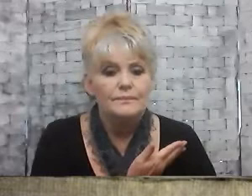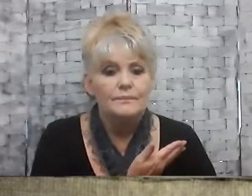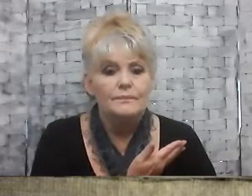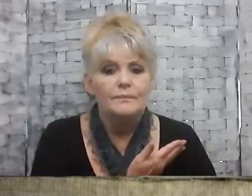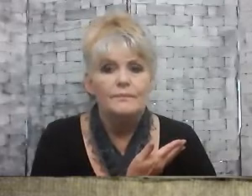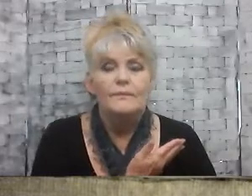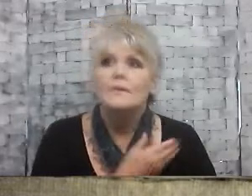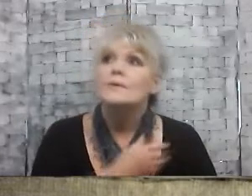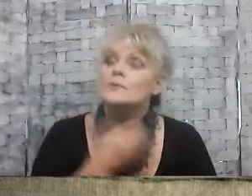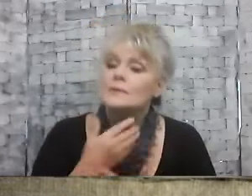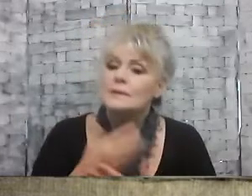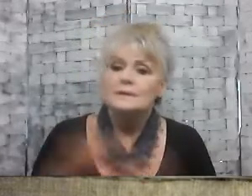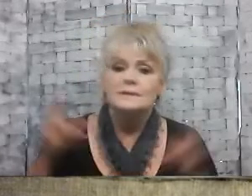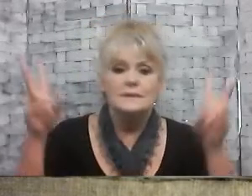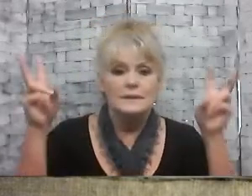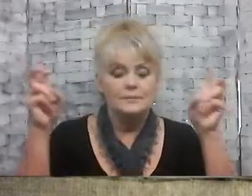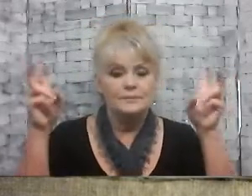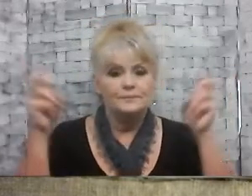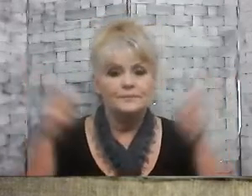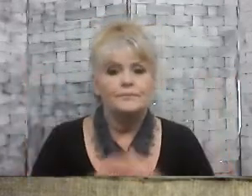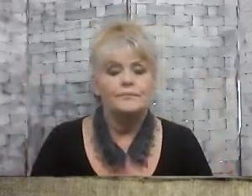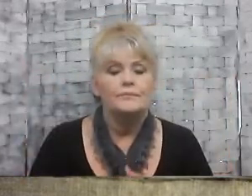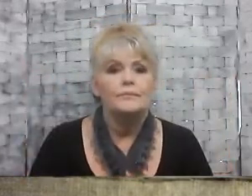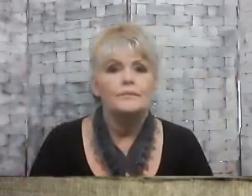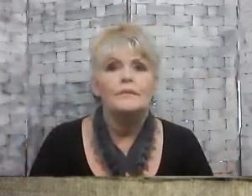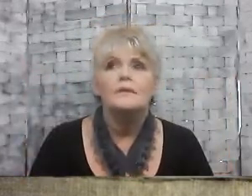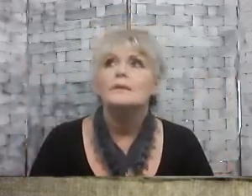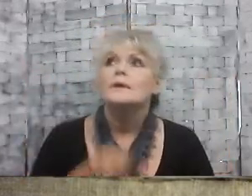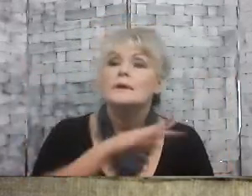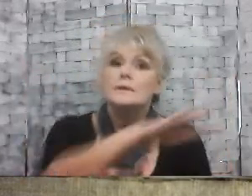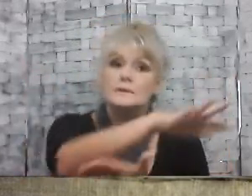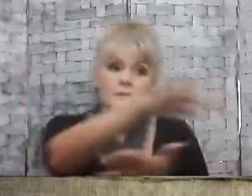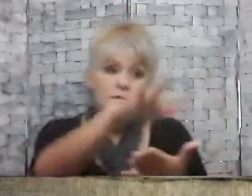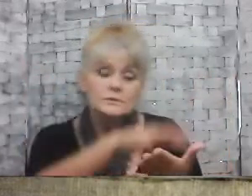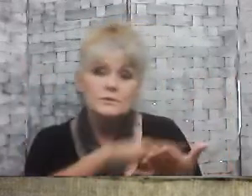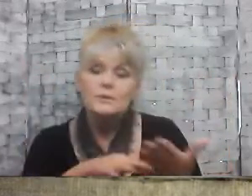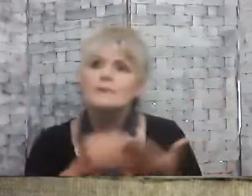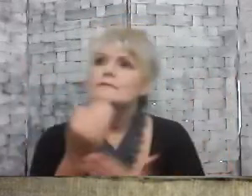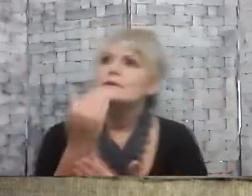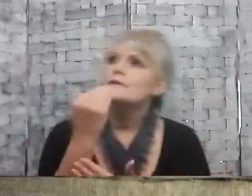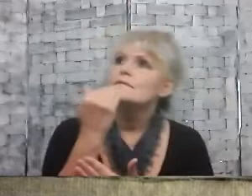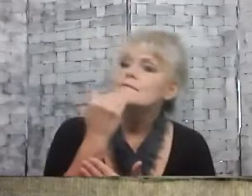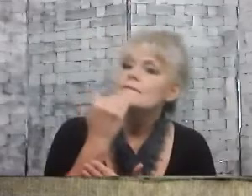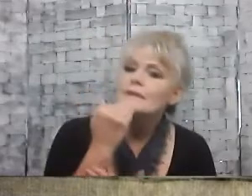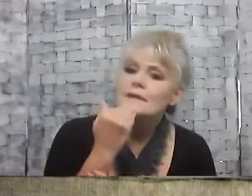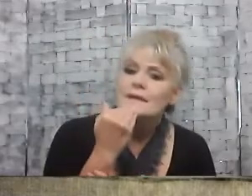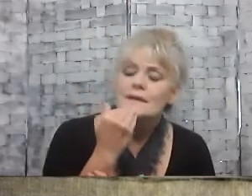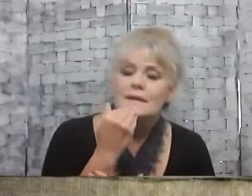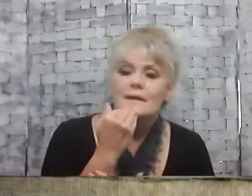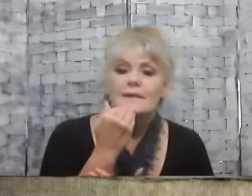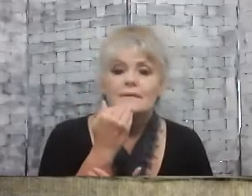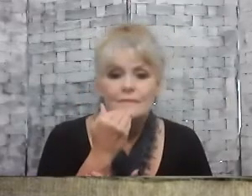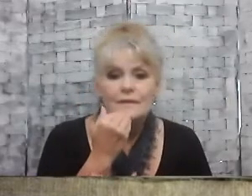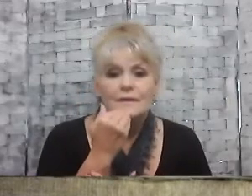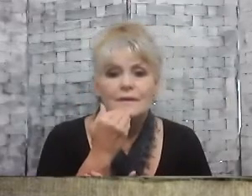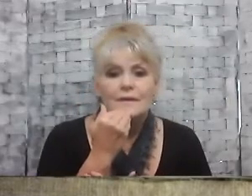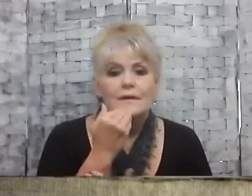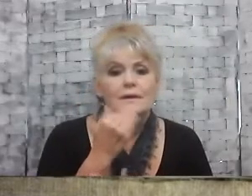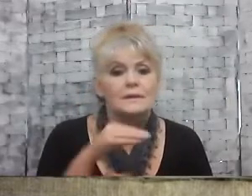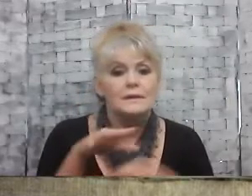hulle doop met die Heilige Gees. So dis 'n tema. Dwars die Handelinge, die story van wie is die familie van die